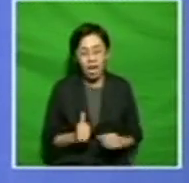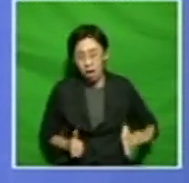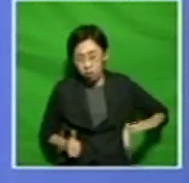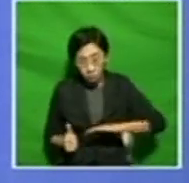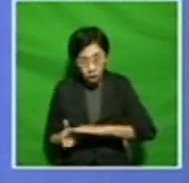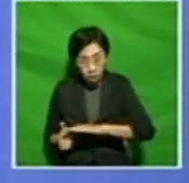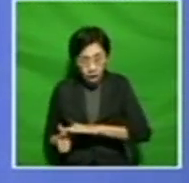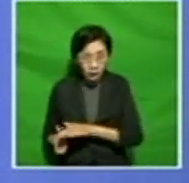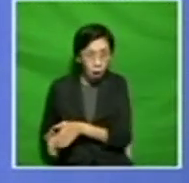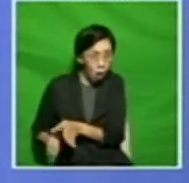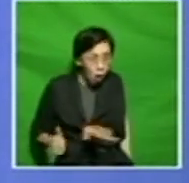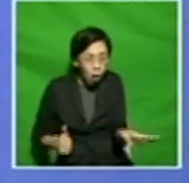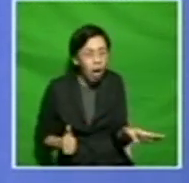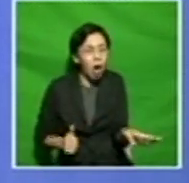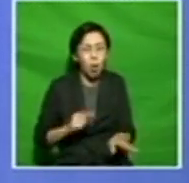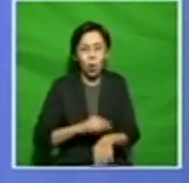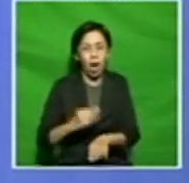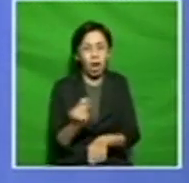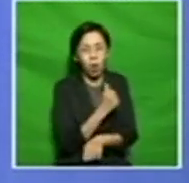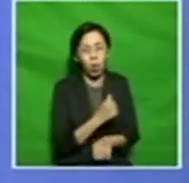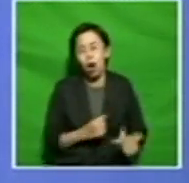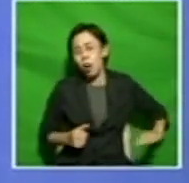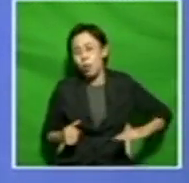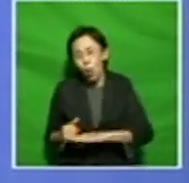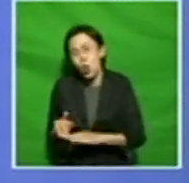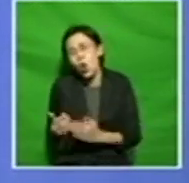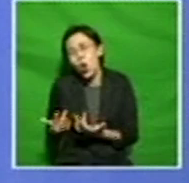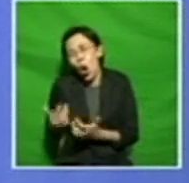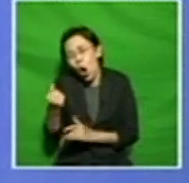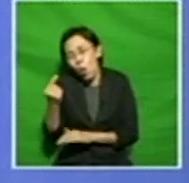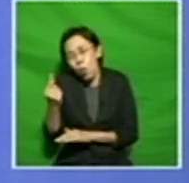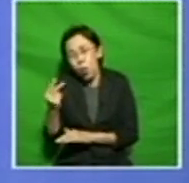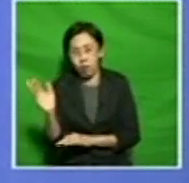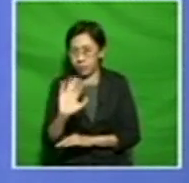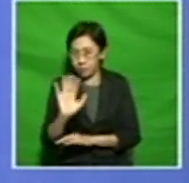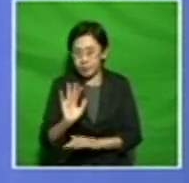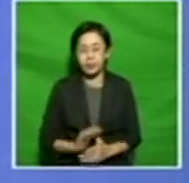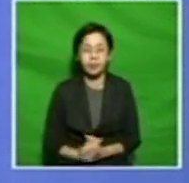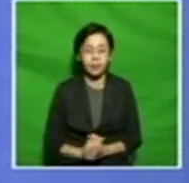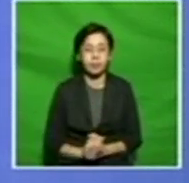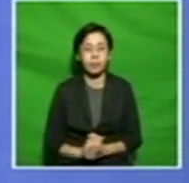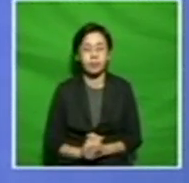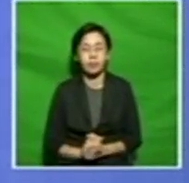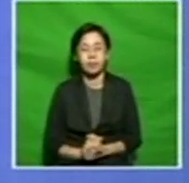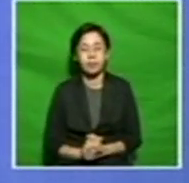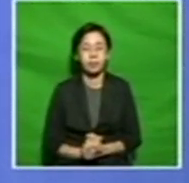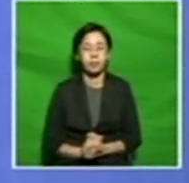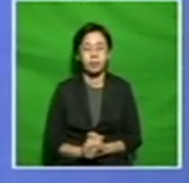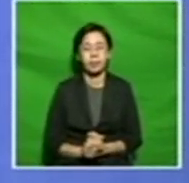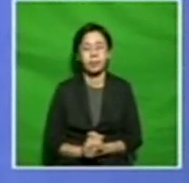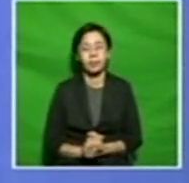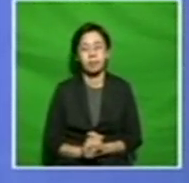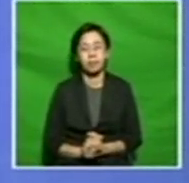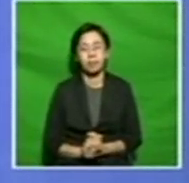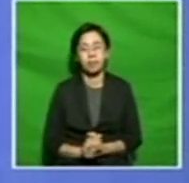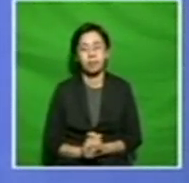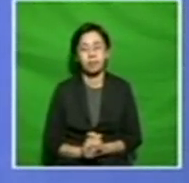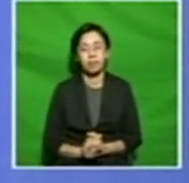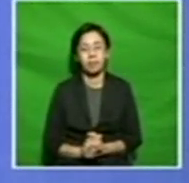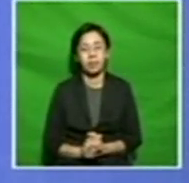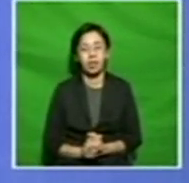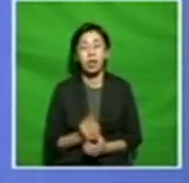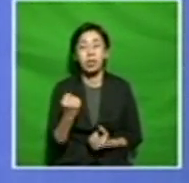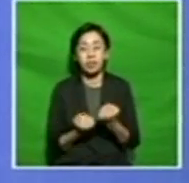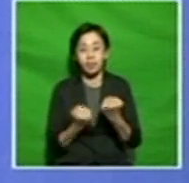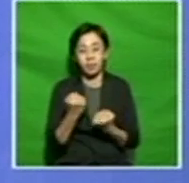าอันจำกัดข้อยกเว้นอีกอันหนึ่งก็คือกรณีของผู้ที่มากับยานพ